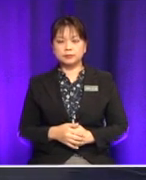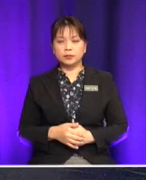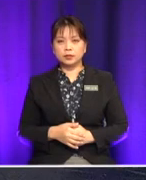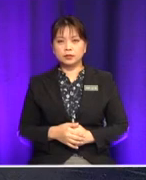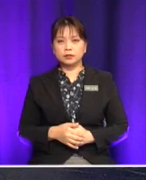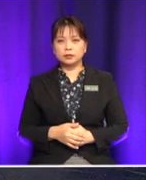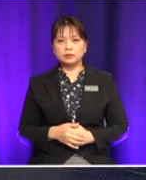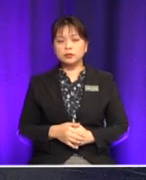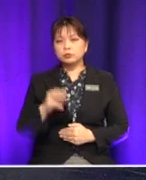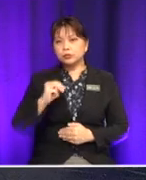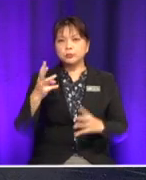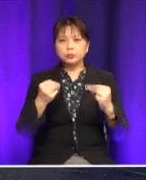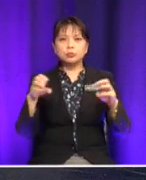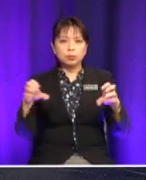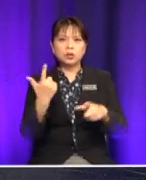juga